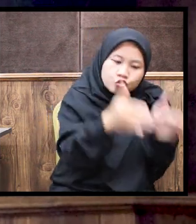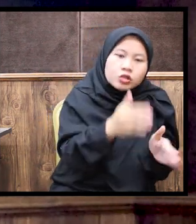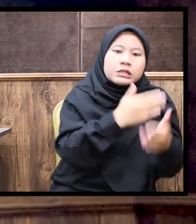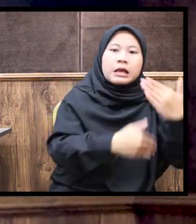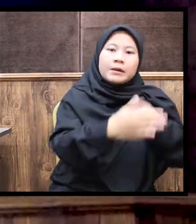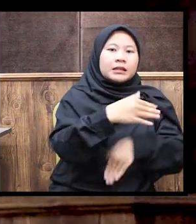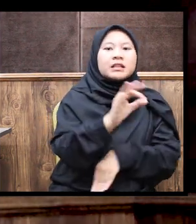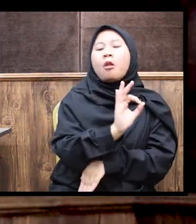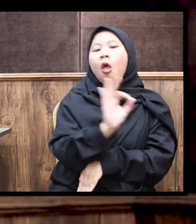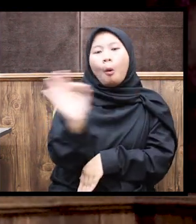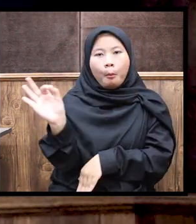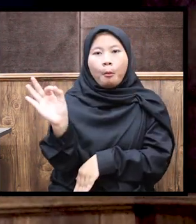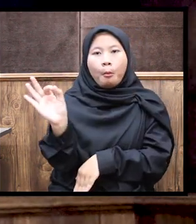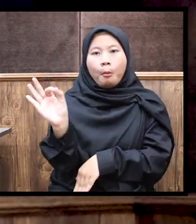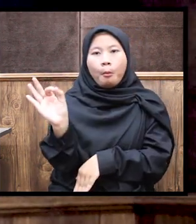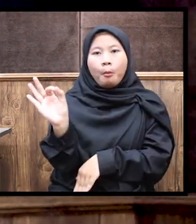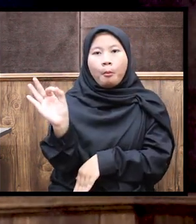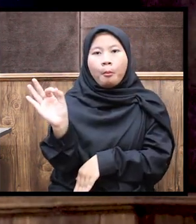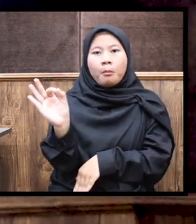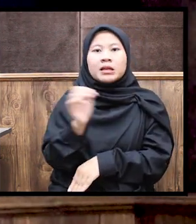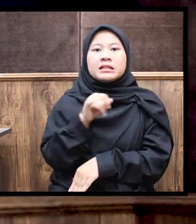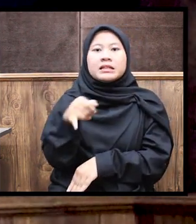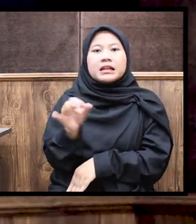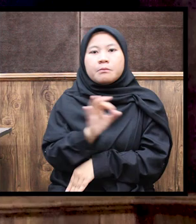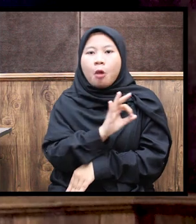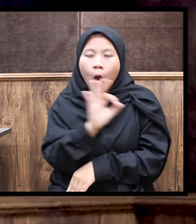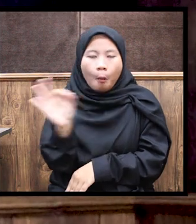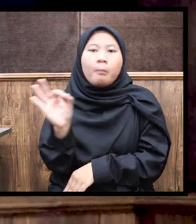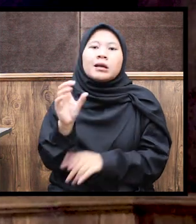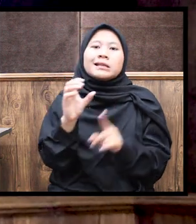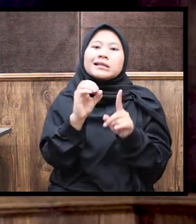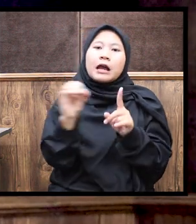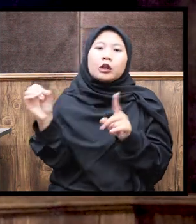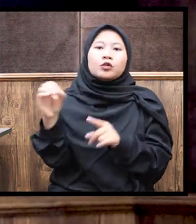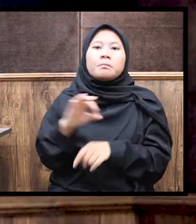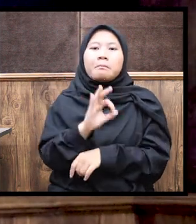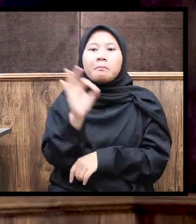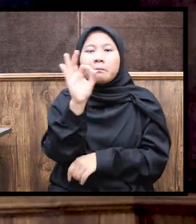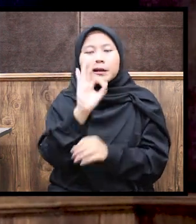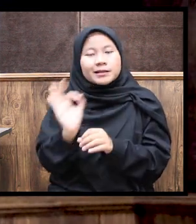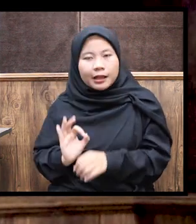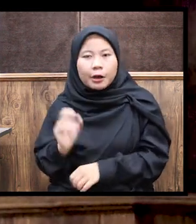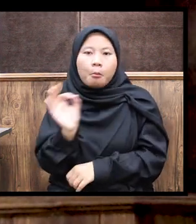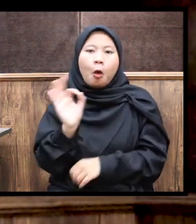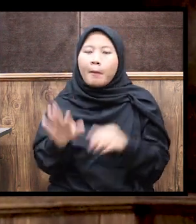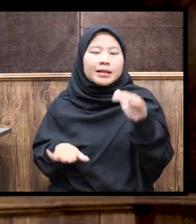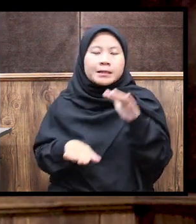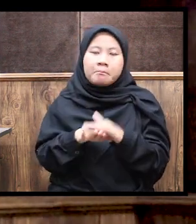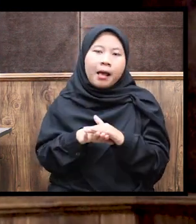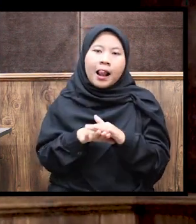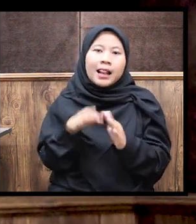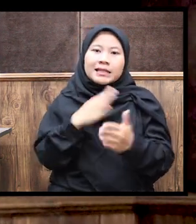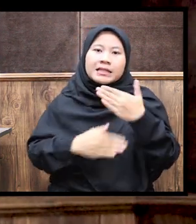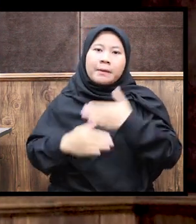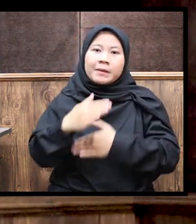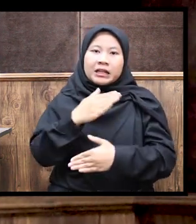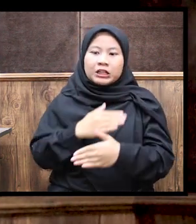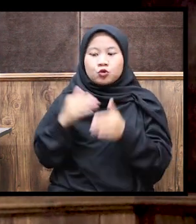melaksanakan fasilitasi yang 100% untuk teman-teman menyenang disabilitas khususnya di bidang ee